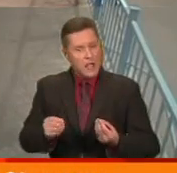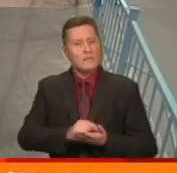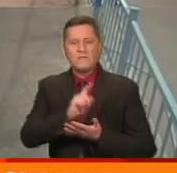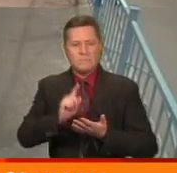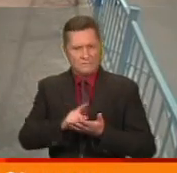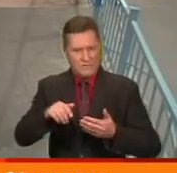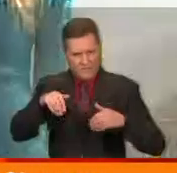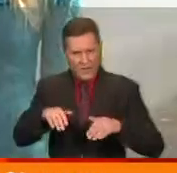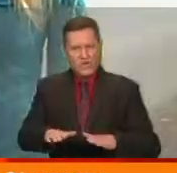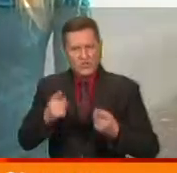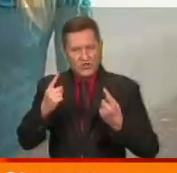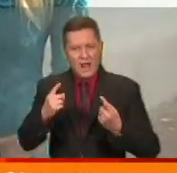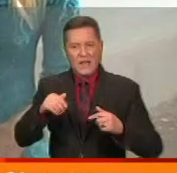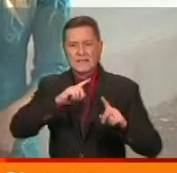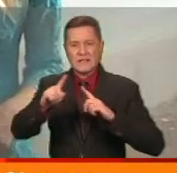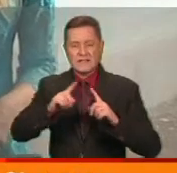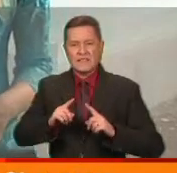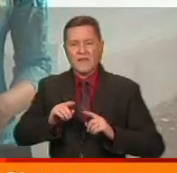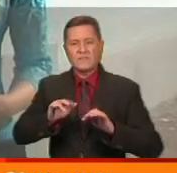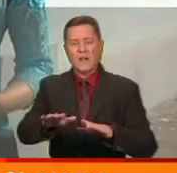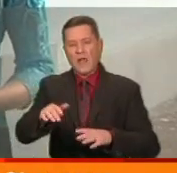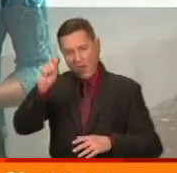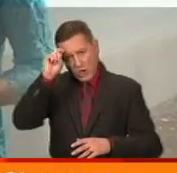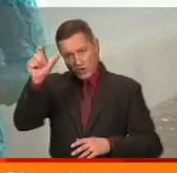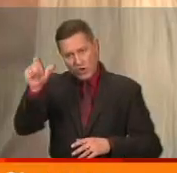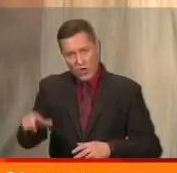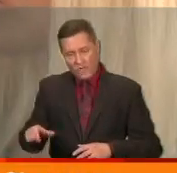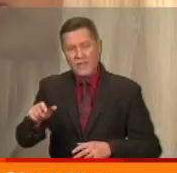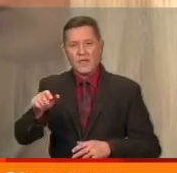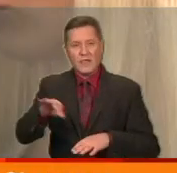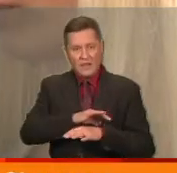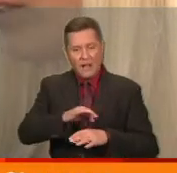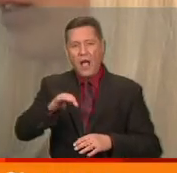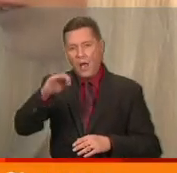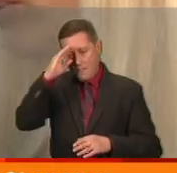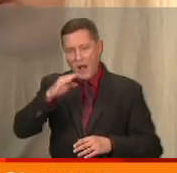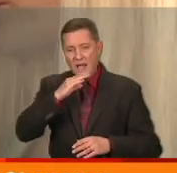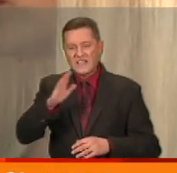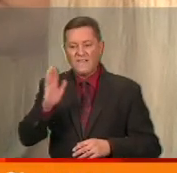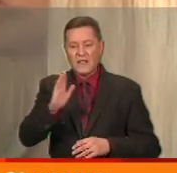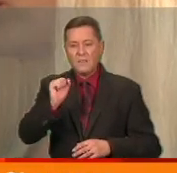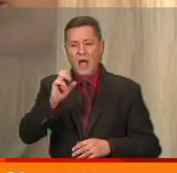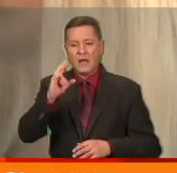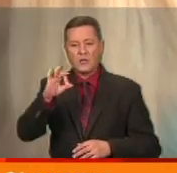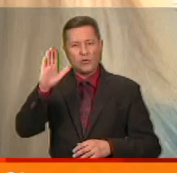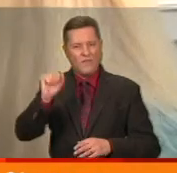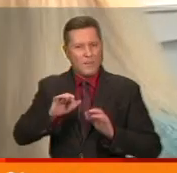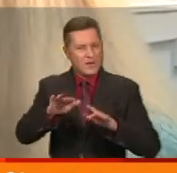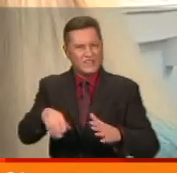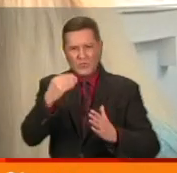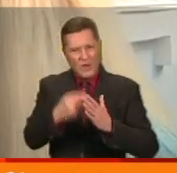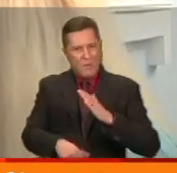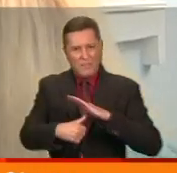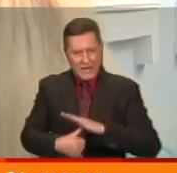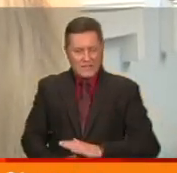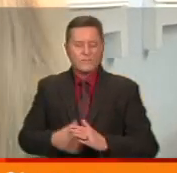вирішальне засідання у справі їхнього чоловіка та батька Вадима Антонова. Ця процедура, вона така трохи принизлива, але в мене